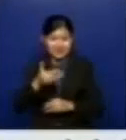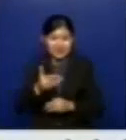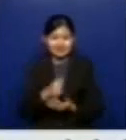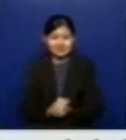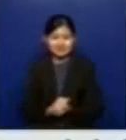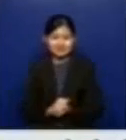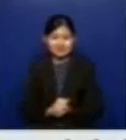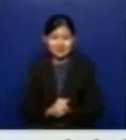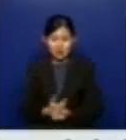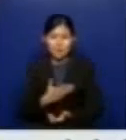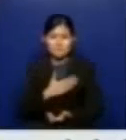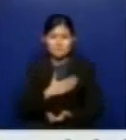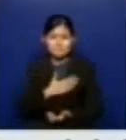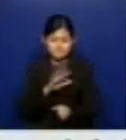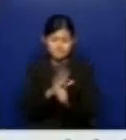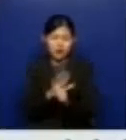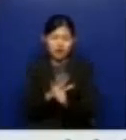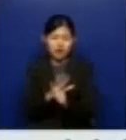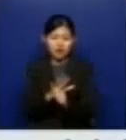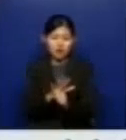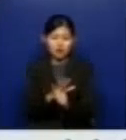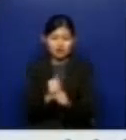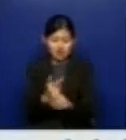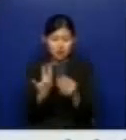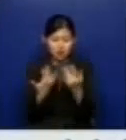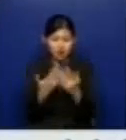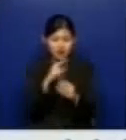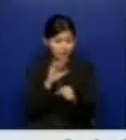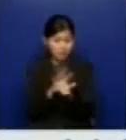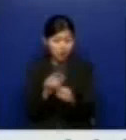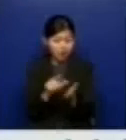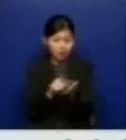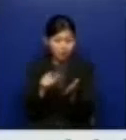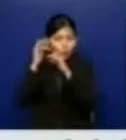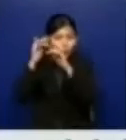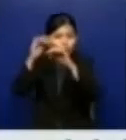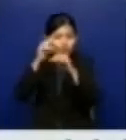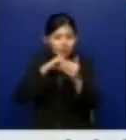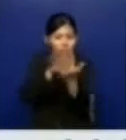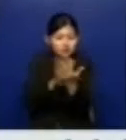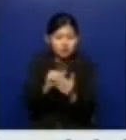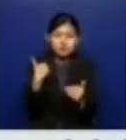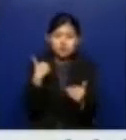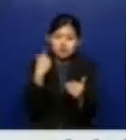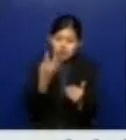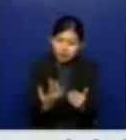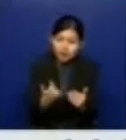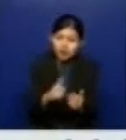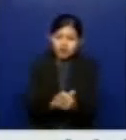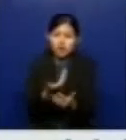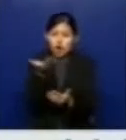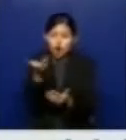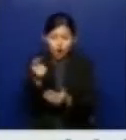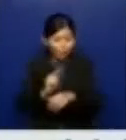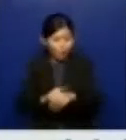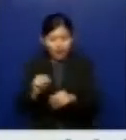ธ์นึกถึงคำว่าผมพอแล้วถ้าท่านไม่พอนะวันที่19เนี่ยนะครับท่านจะน้ำตาตกท่านขอเวลาอีกไม่นานตอนนี้มัน7ปีแล้ว